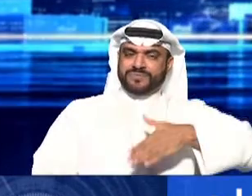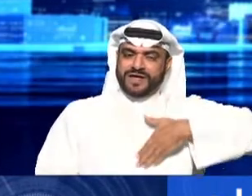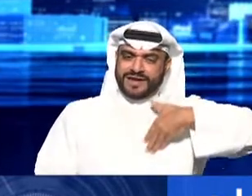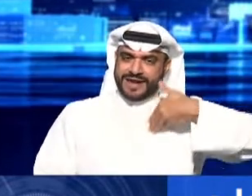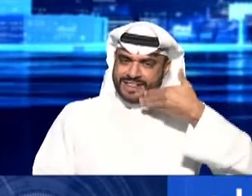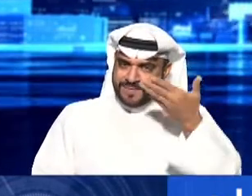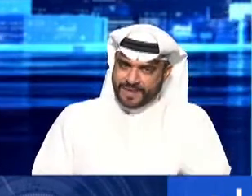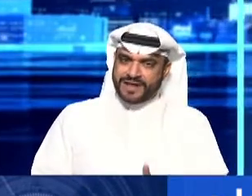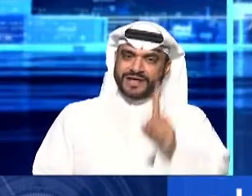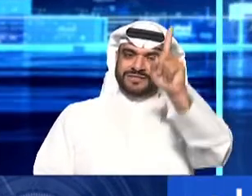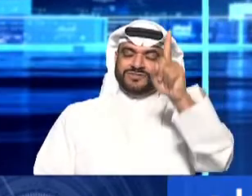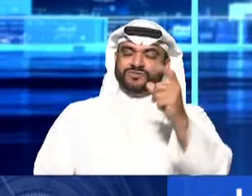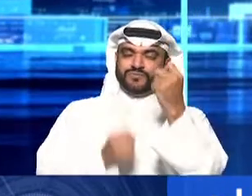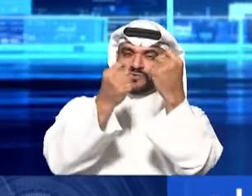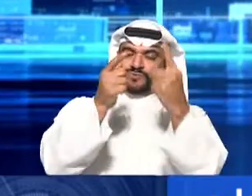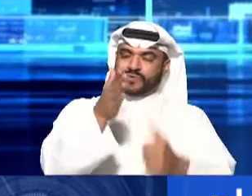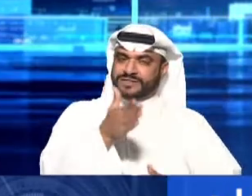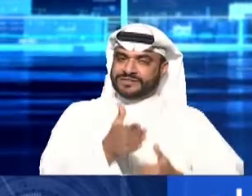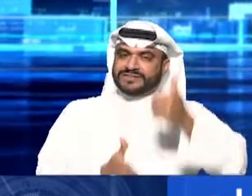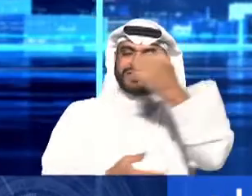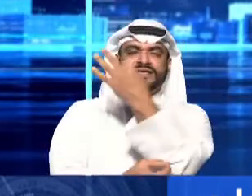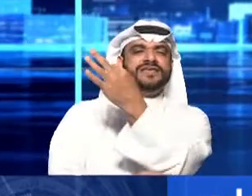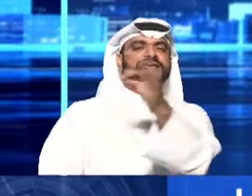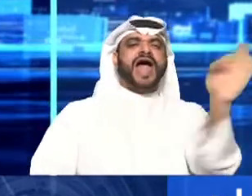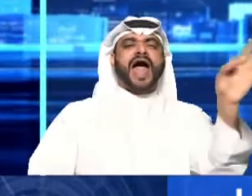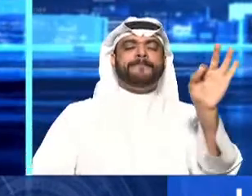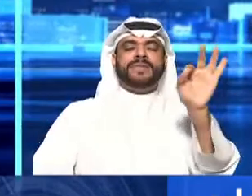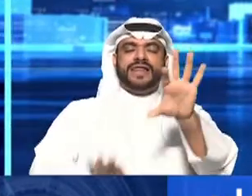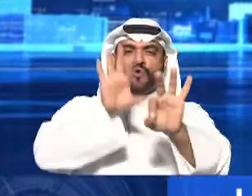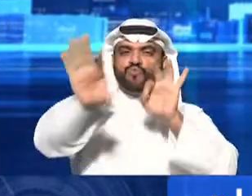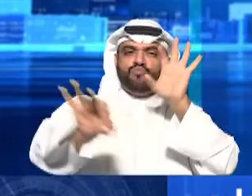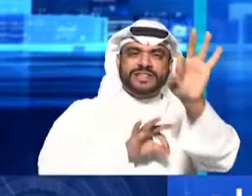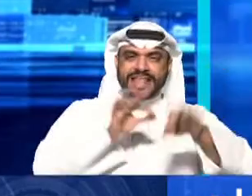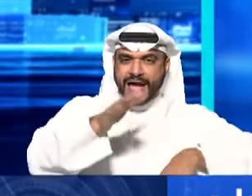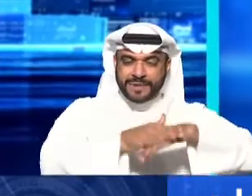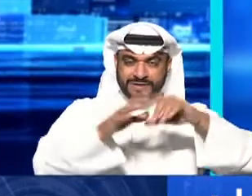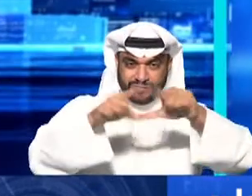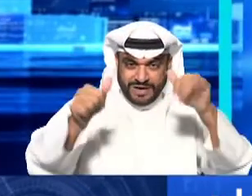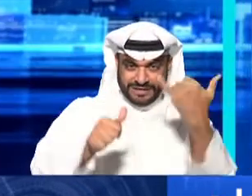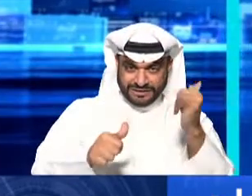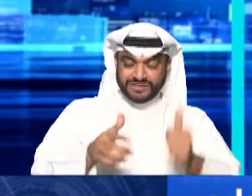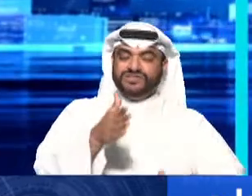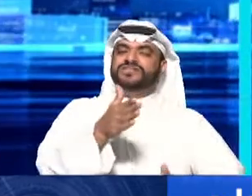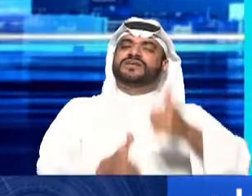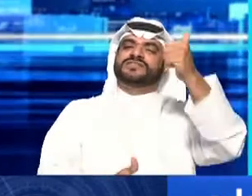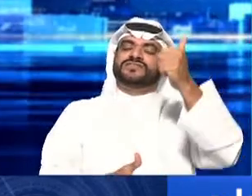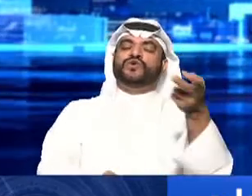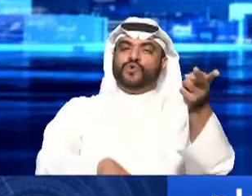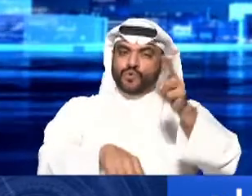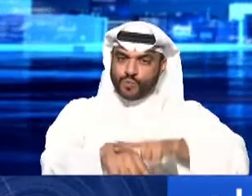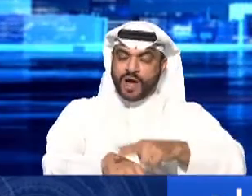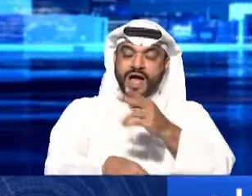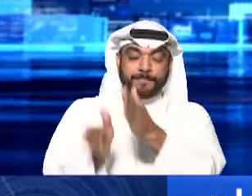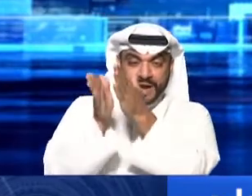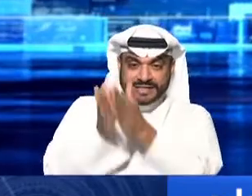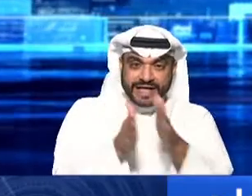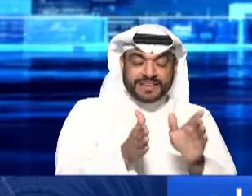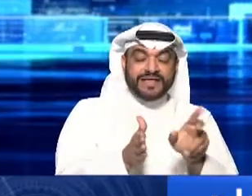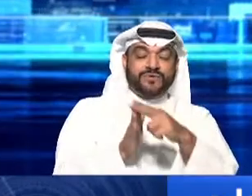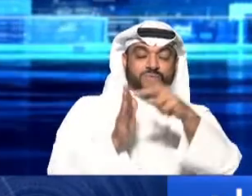رعاه الله كل التوفيق لكافة المنتخبات المشاركة في هذا العرس الخليجي وللجهات القائمة